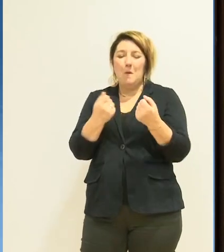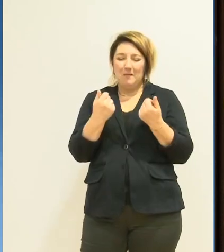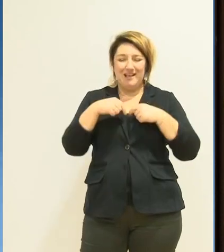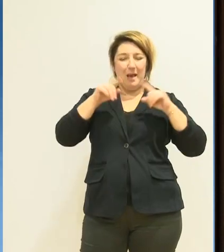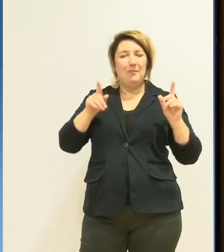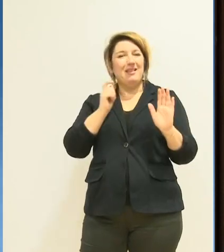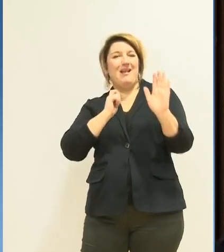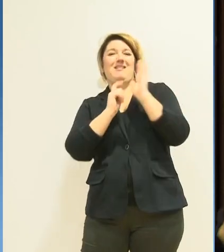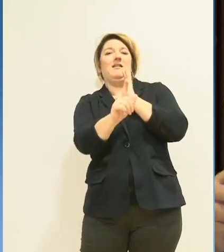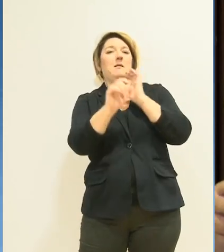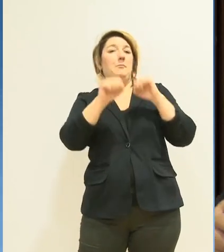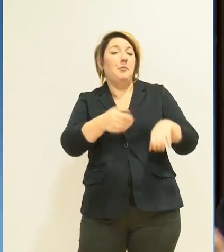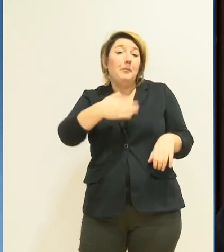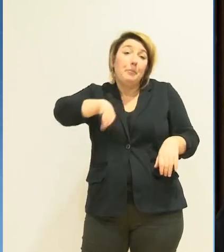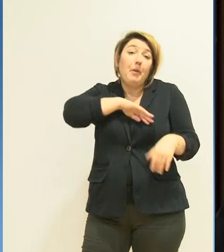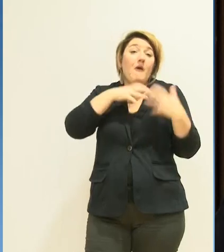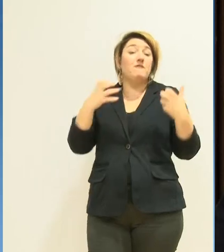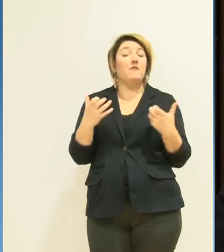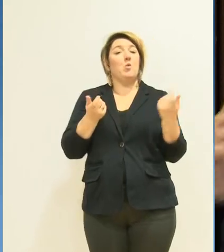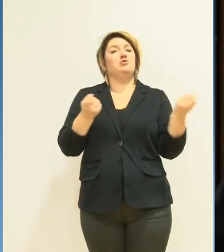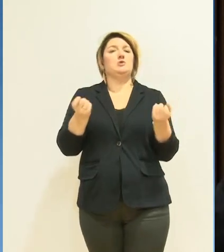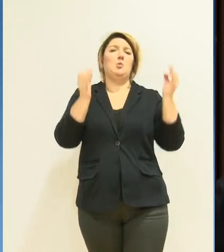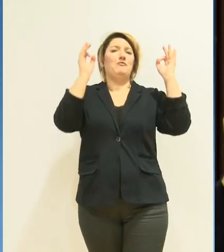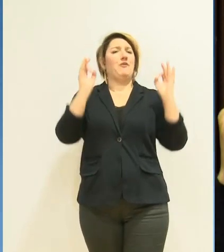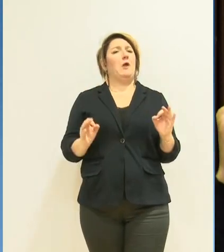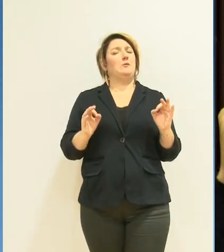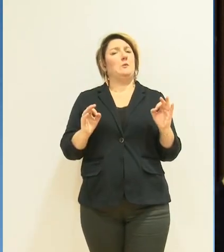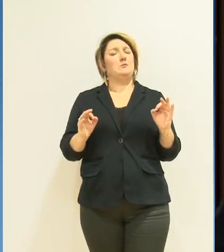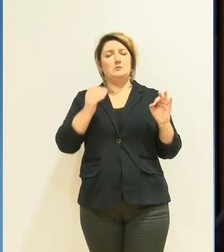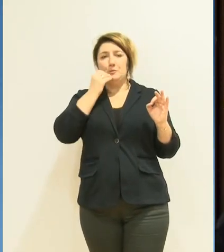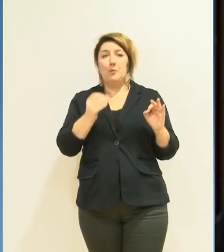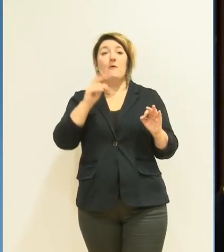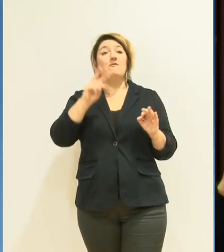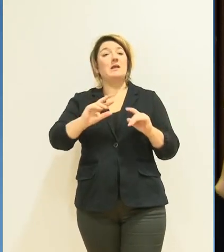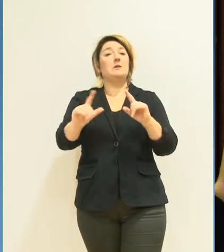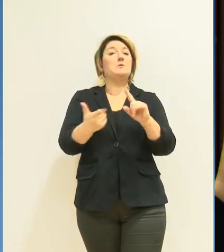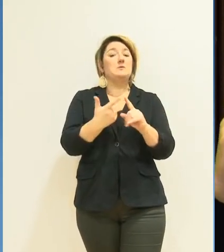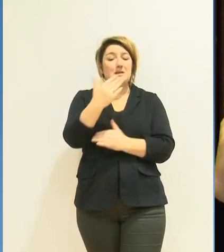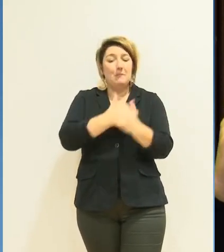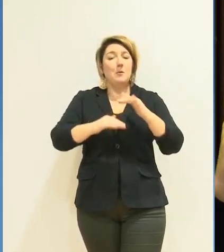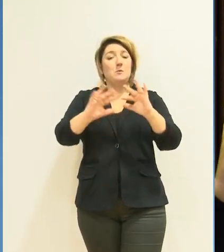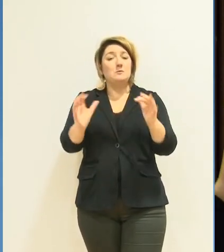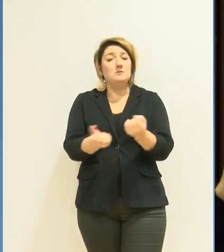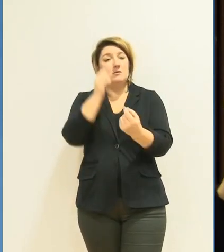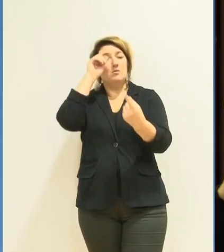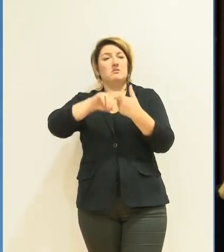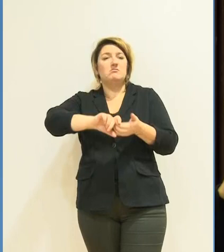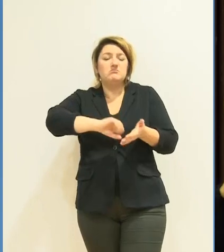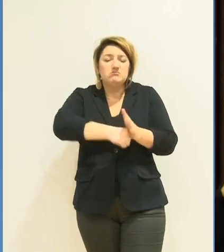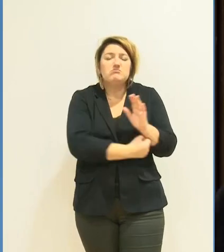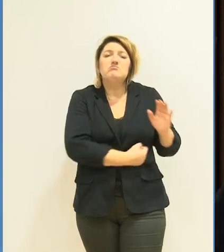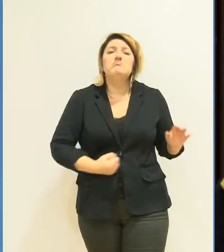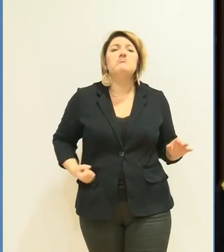sourcil de gestion vertueuse et non nous ne ferons pas un deuxième plan de sauvegarde pour ajouter de l'austérité à